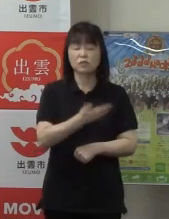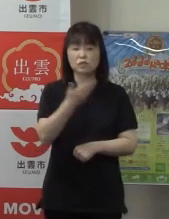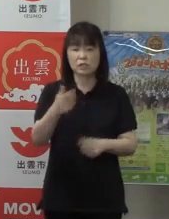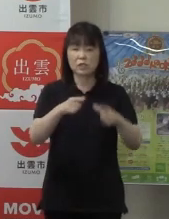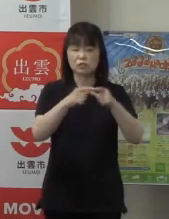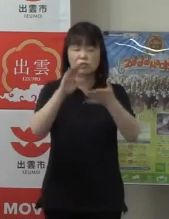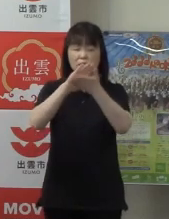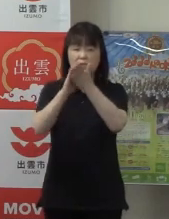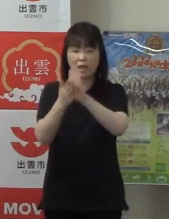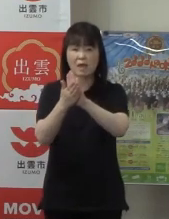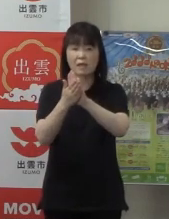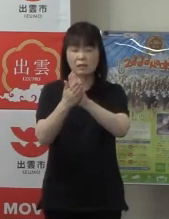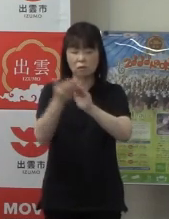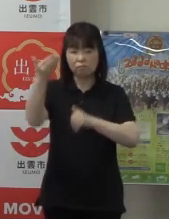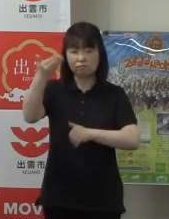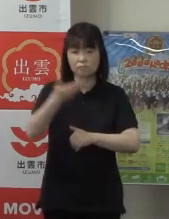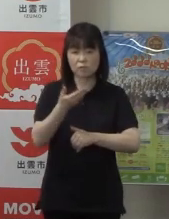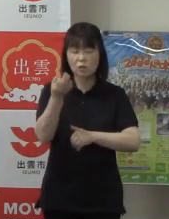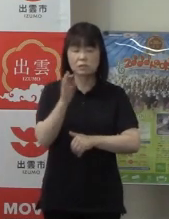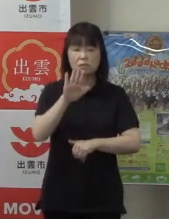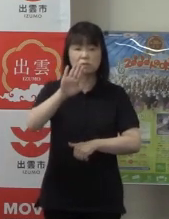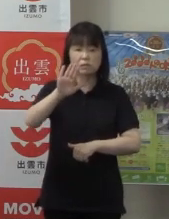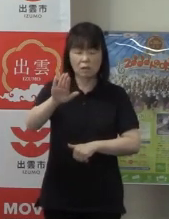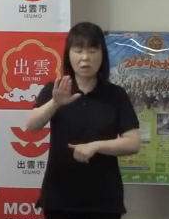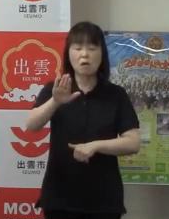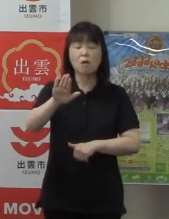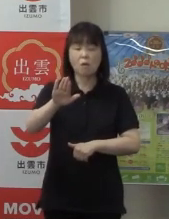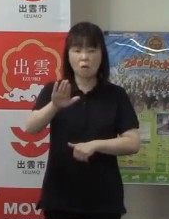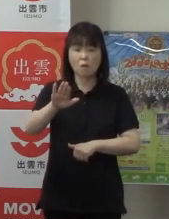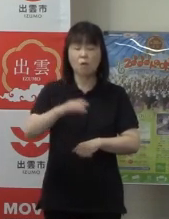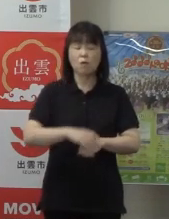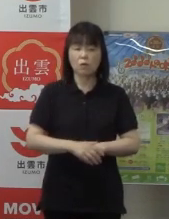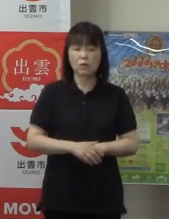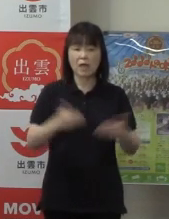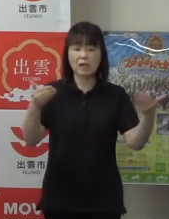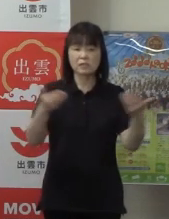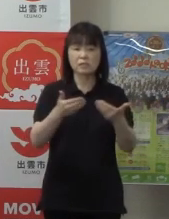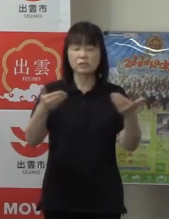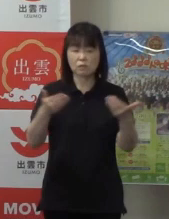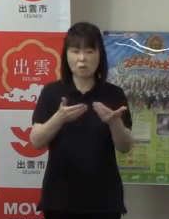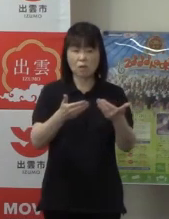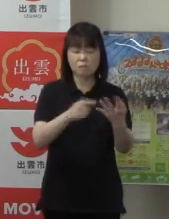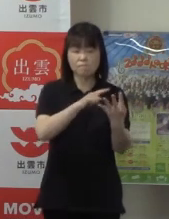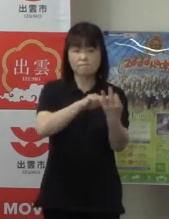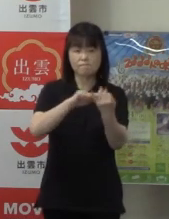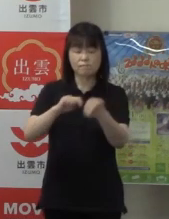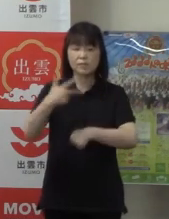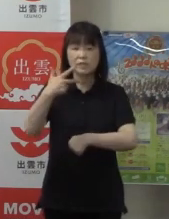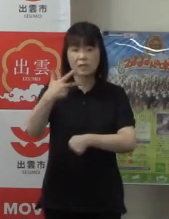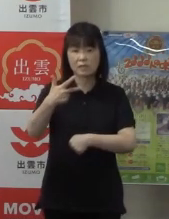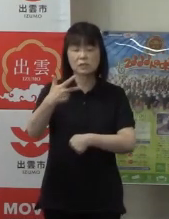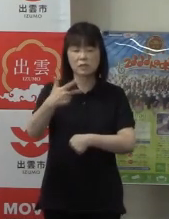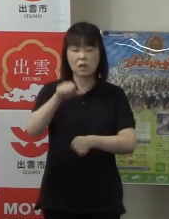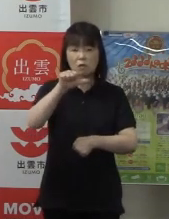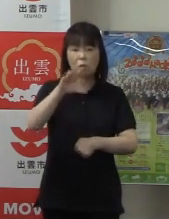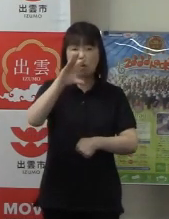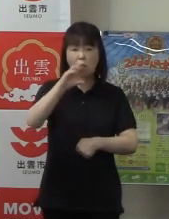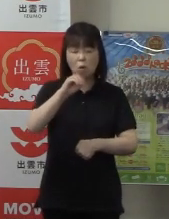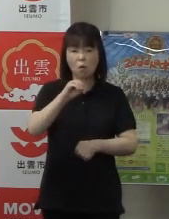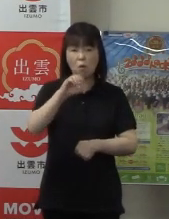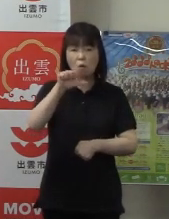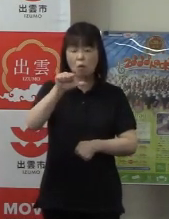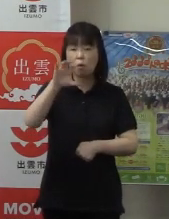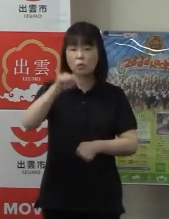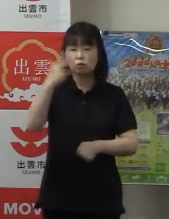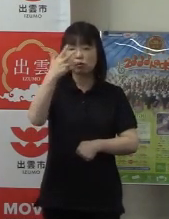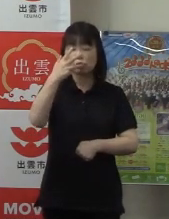返還金ということで合計7事業につきまして、5億4000万円余り、返還金を